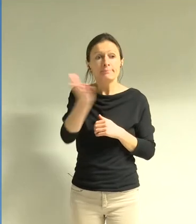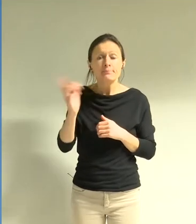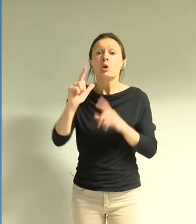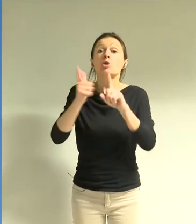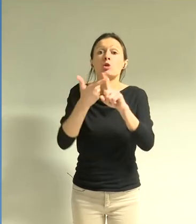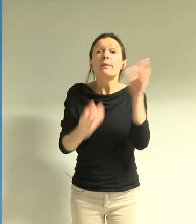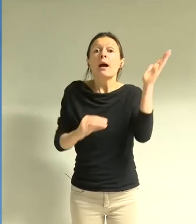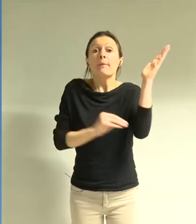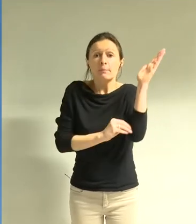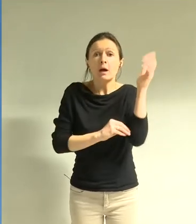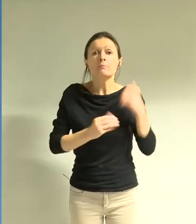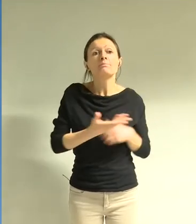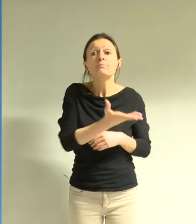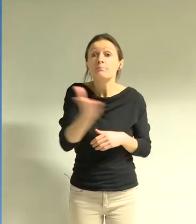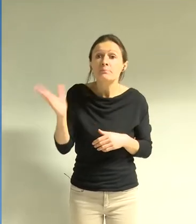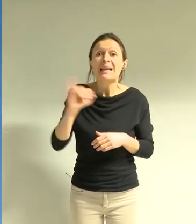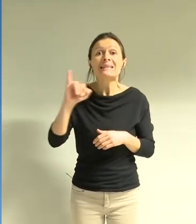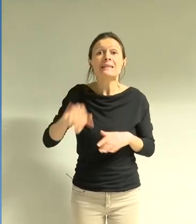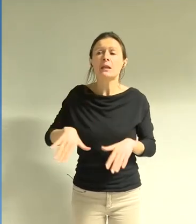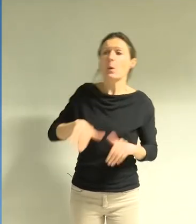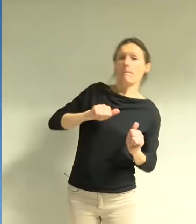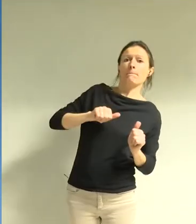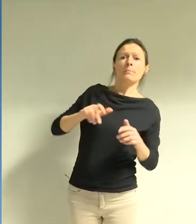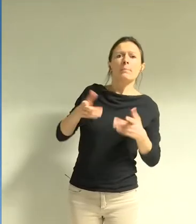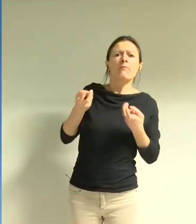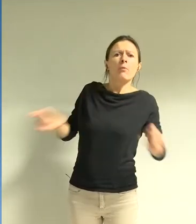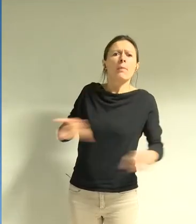amendement qui ne prend pas part au vote